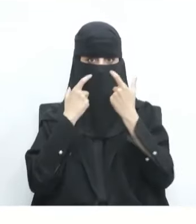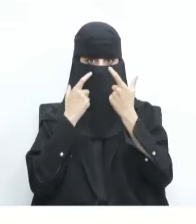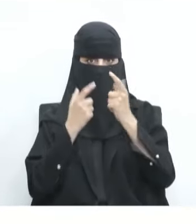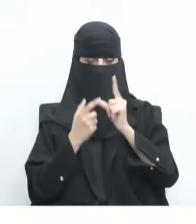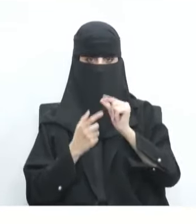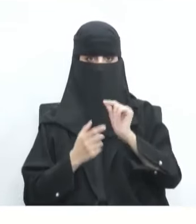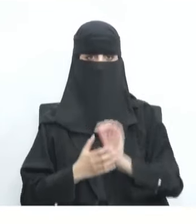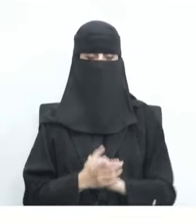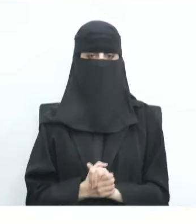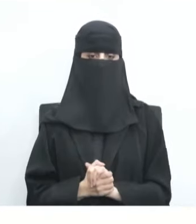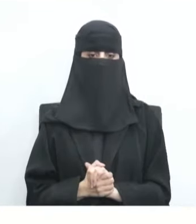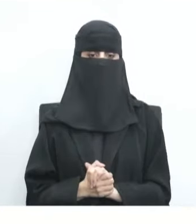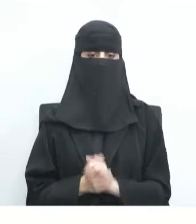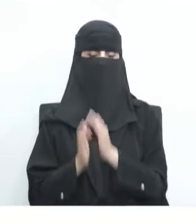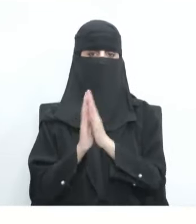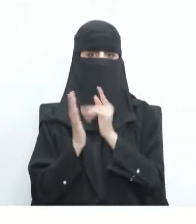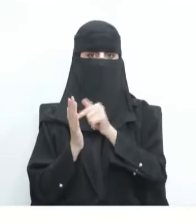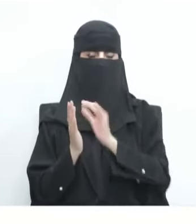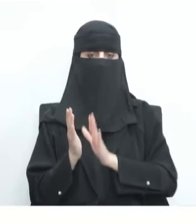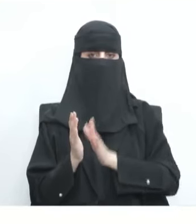الكتب غنيه بماذا